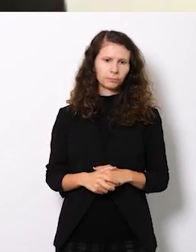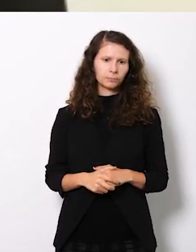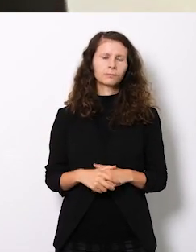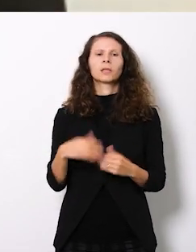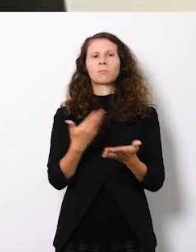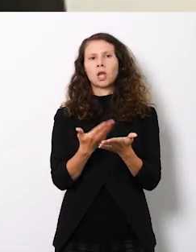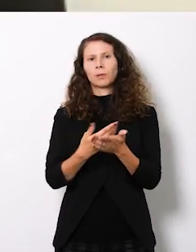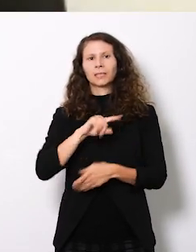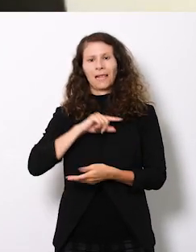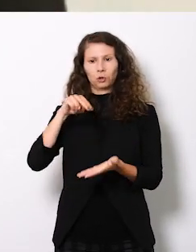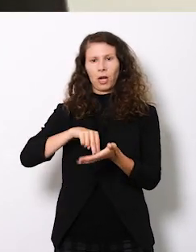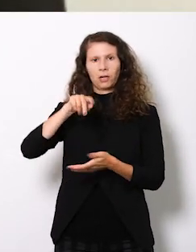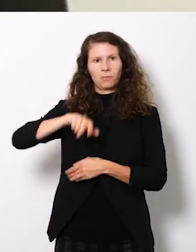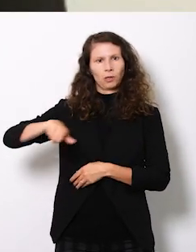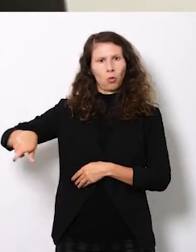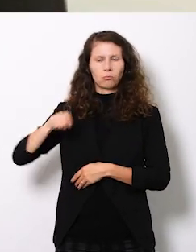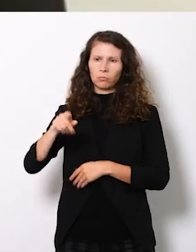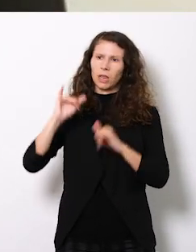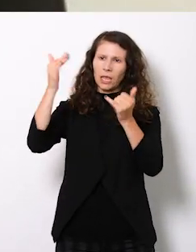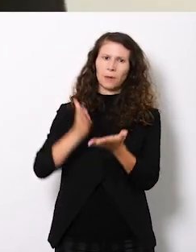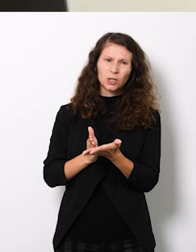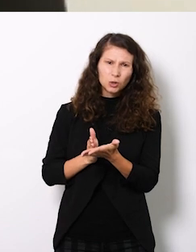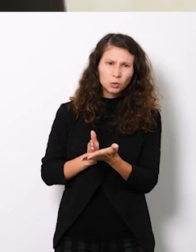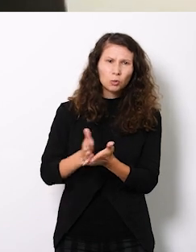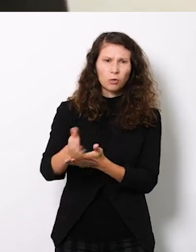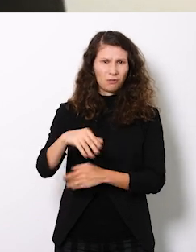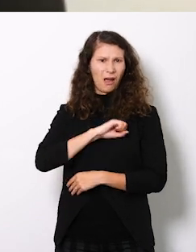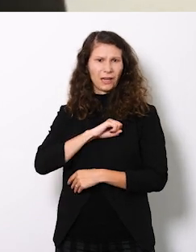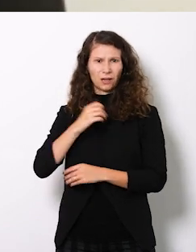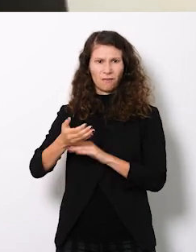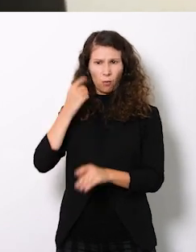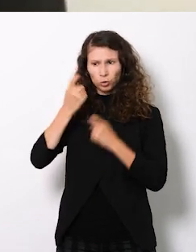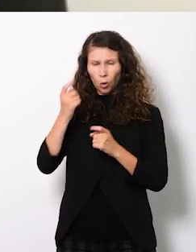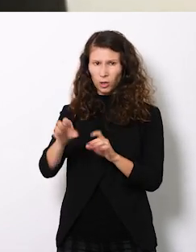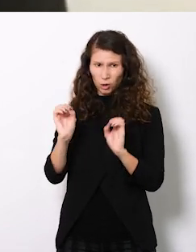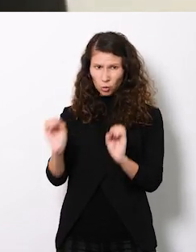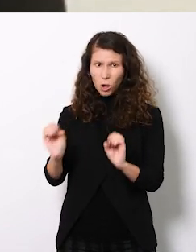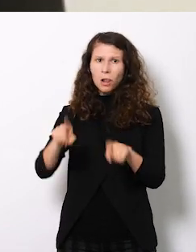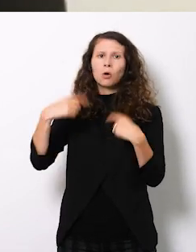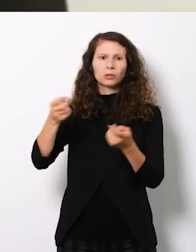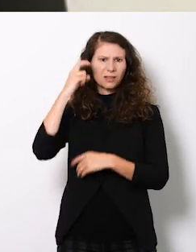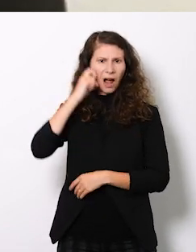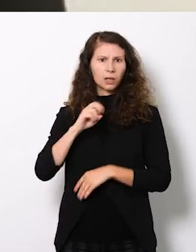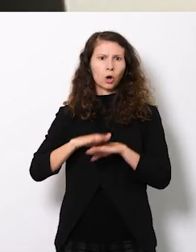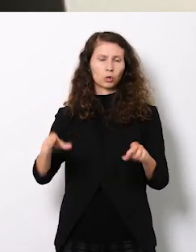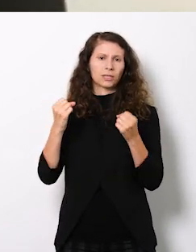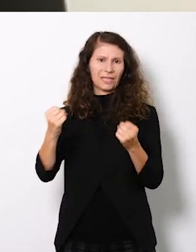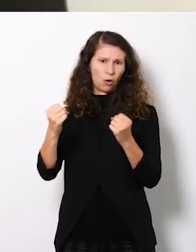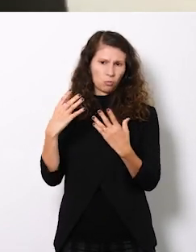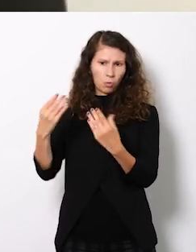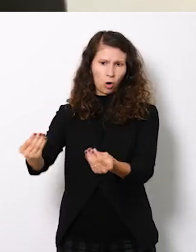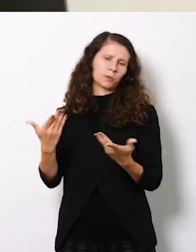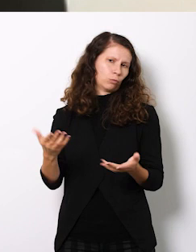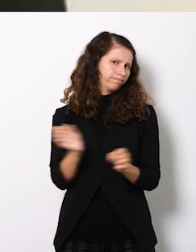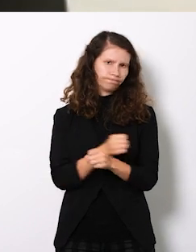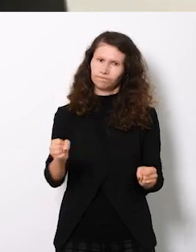sein, dass ein Selbstständiger über das ganze Leben hinweg keine eigene Vorsorge betreibt, um dann im Alter Grundsicherungsempfänger zu sein.